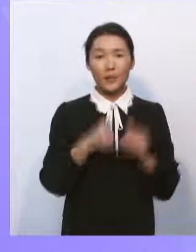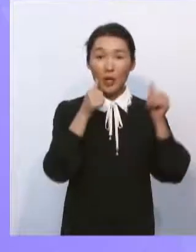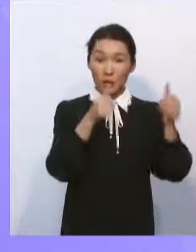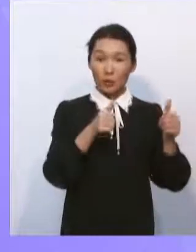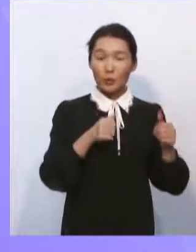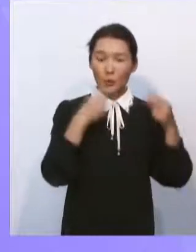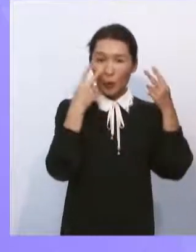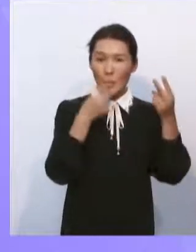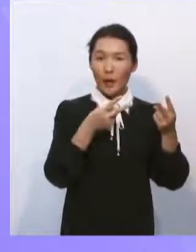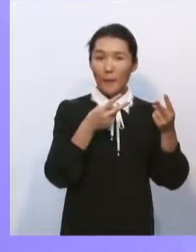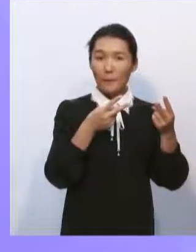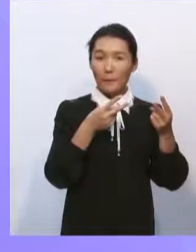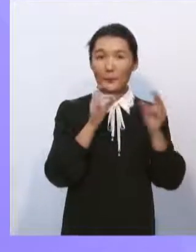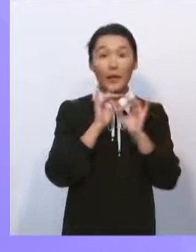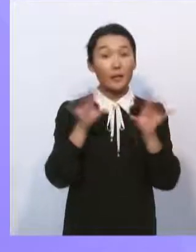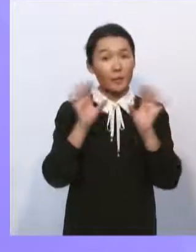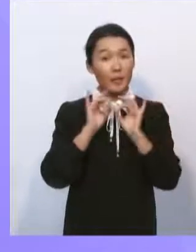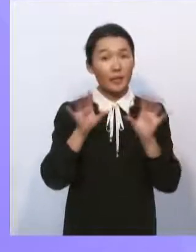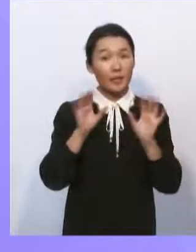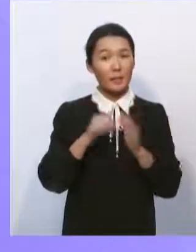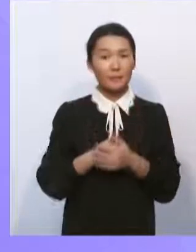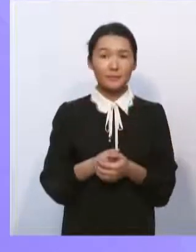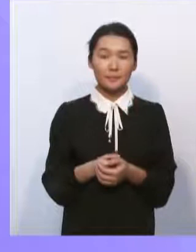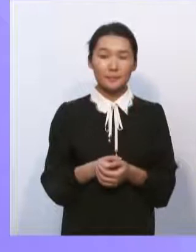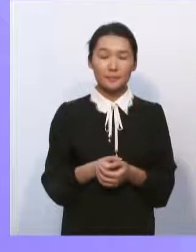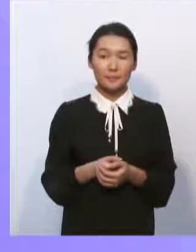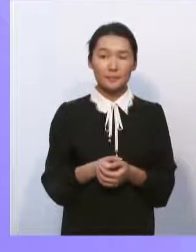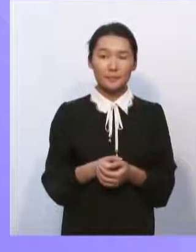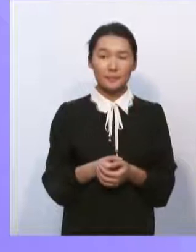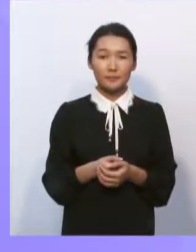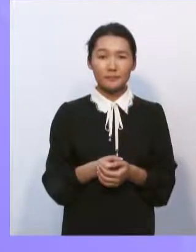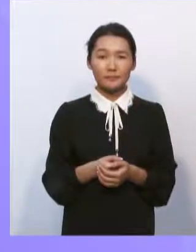Сүрөткө карап, айтып бергиле.